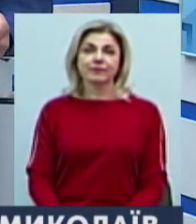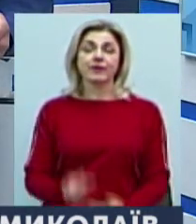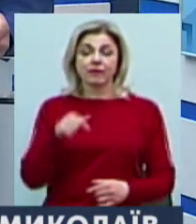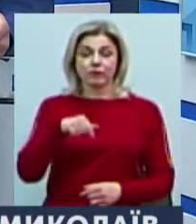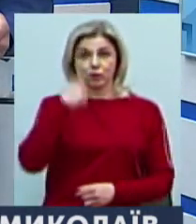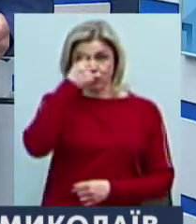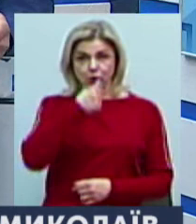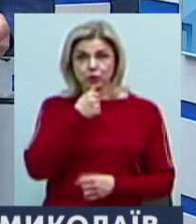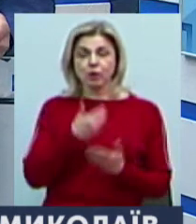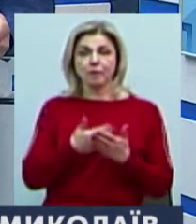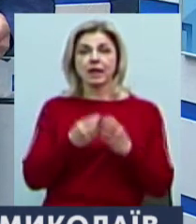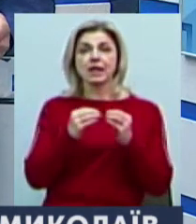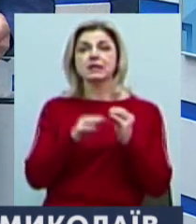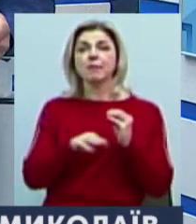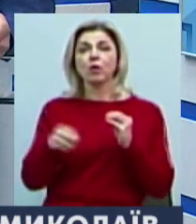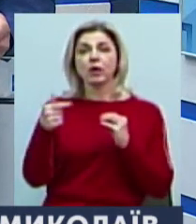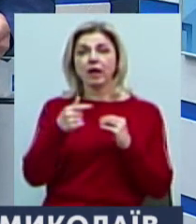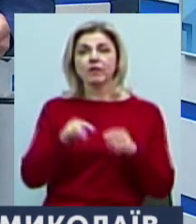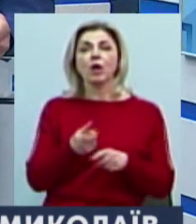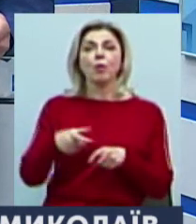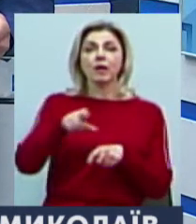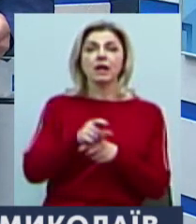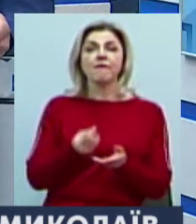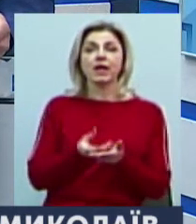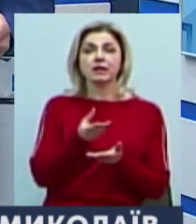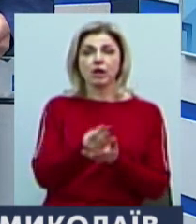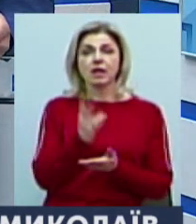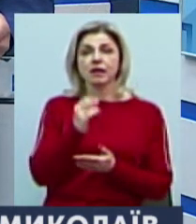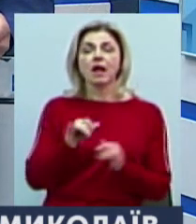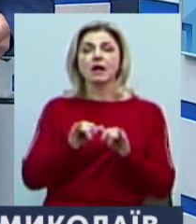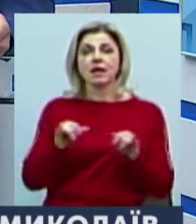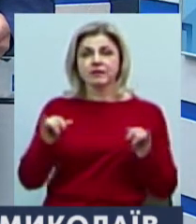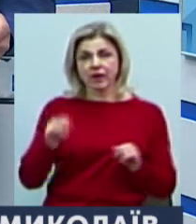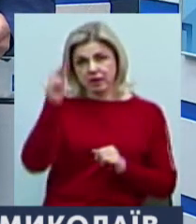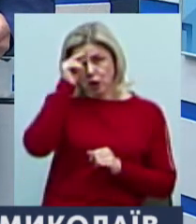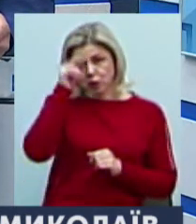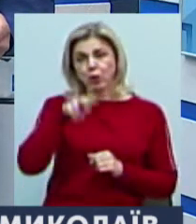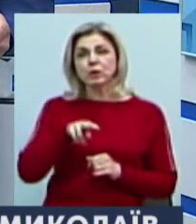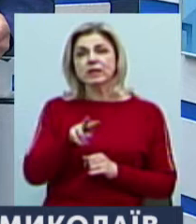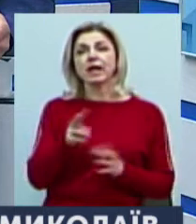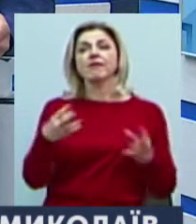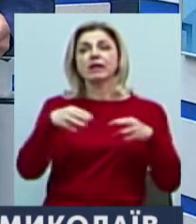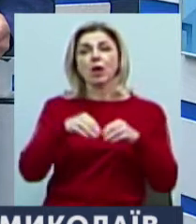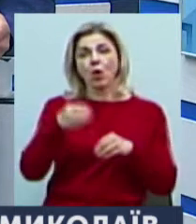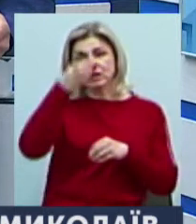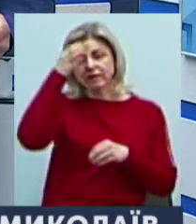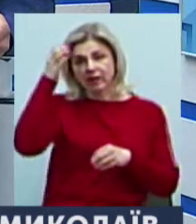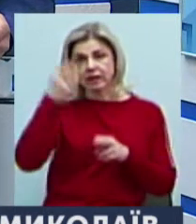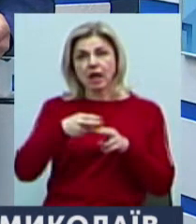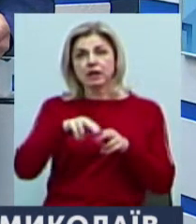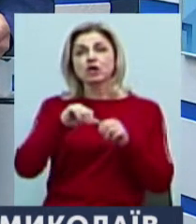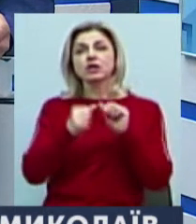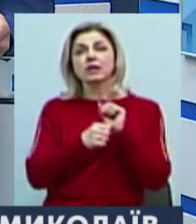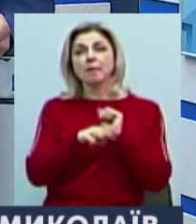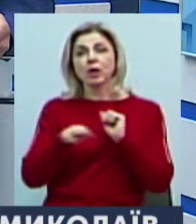року майже на 10 мільйонів гривень збільшено фінансування на розвиток інклюзивної освіти на Миколаївщині, що становить 16 мільйонів. Протягом